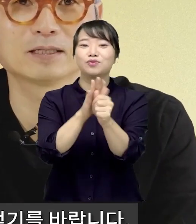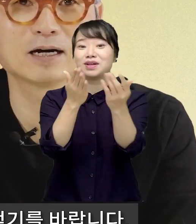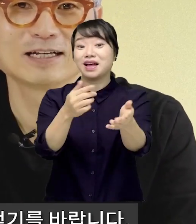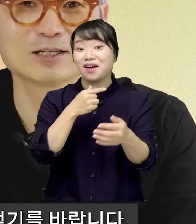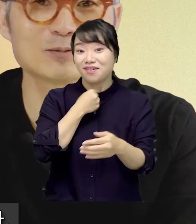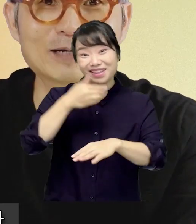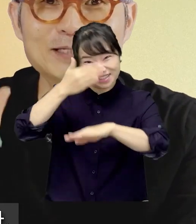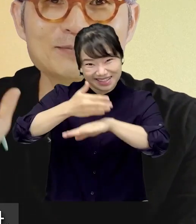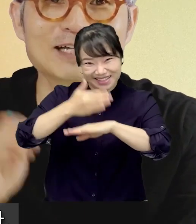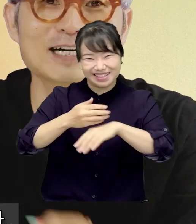바랍니다. 여러분 감사합니다.